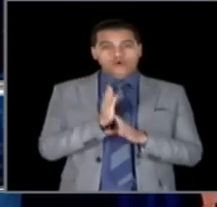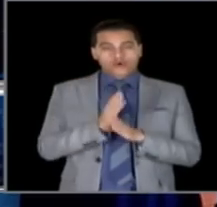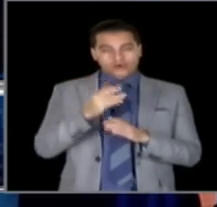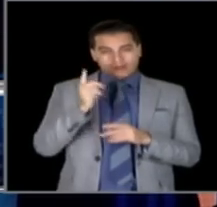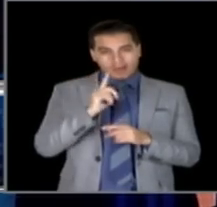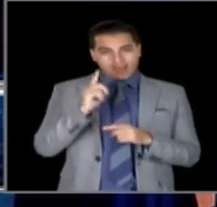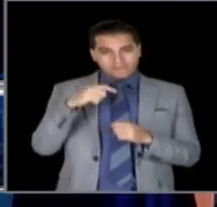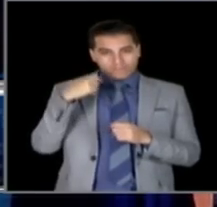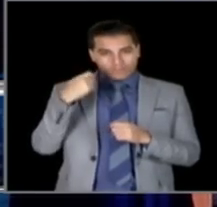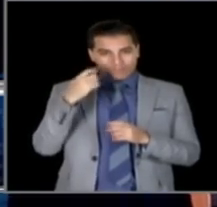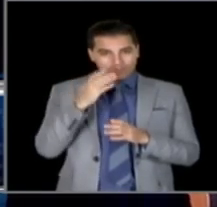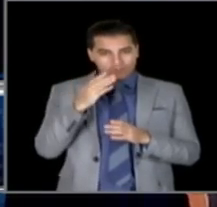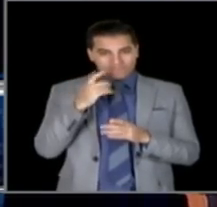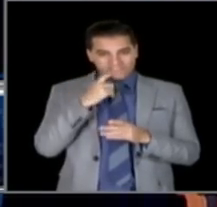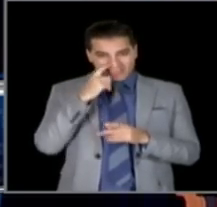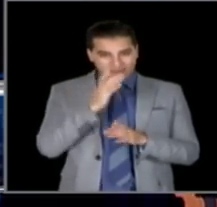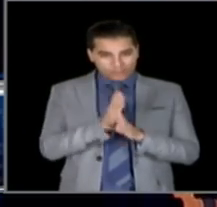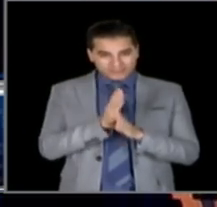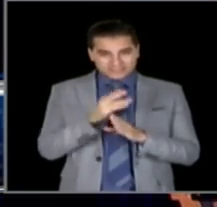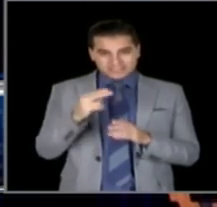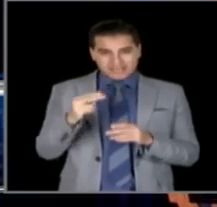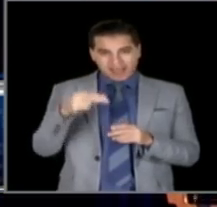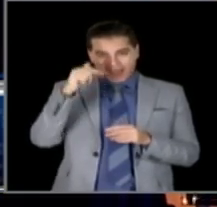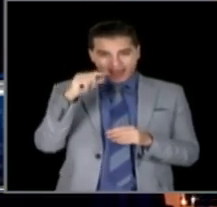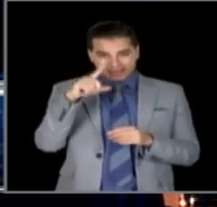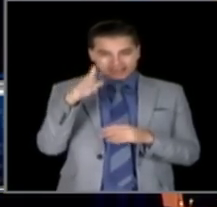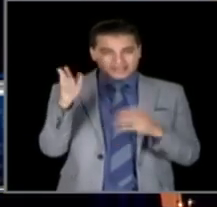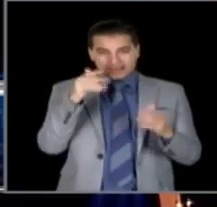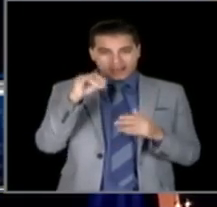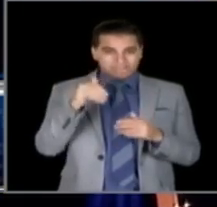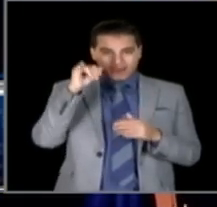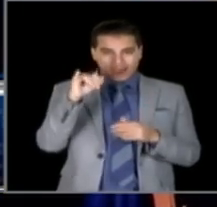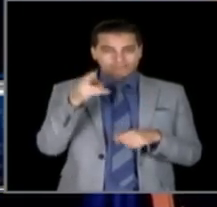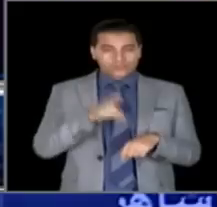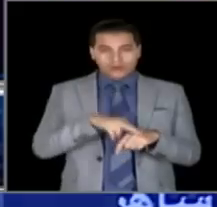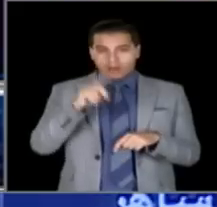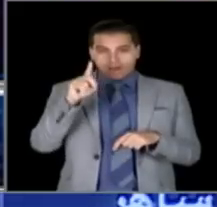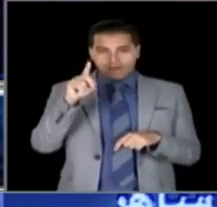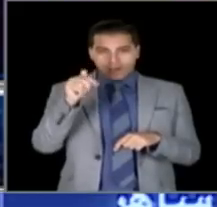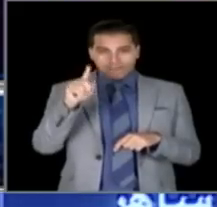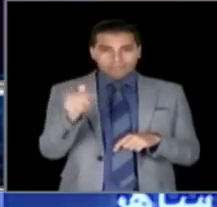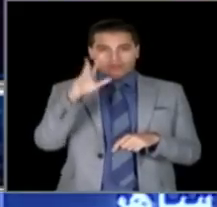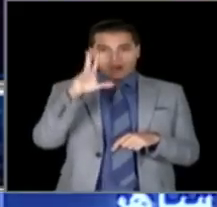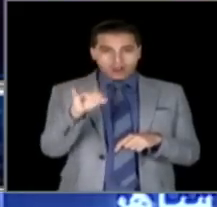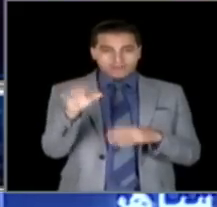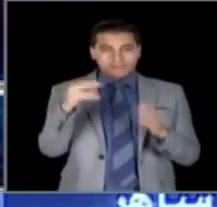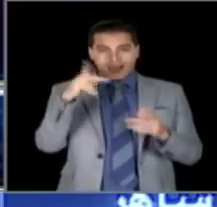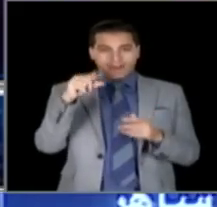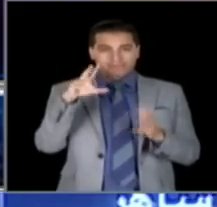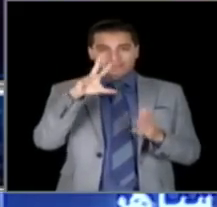عمر الحريري، إبراهيم عبد الرازق. ثانية ساهر،